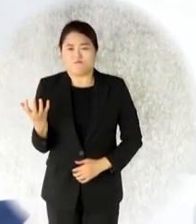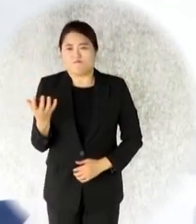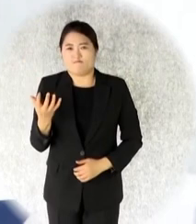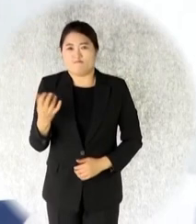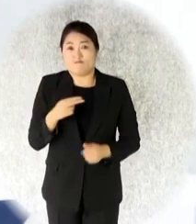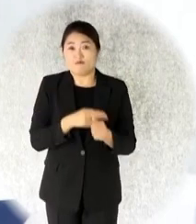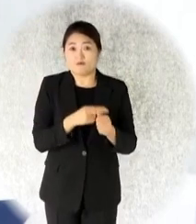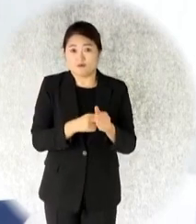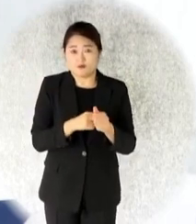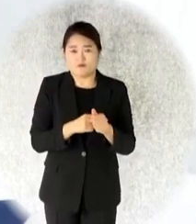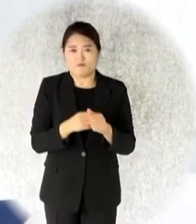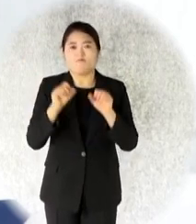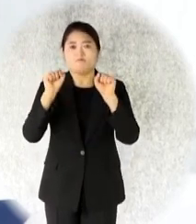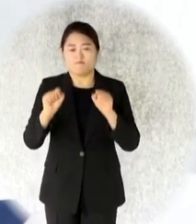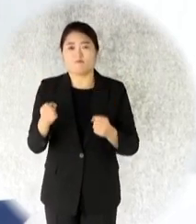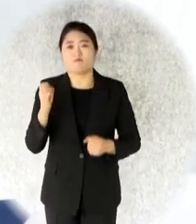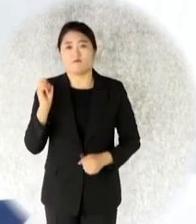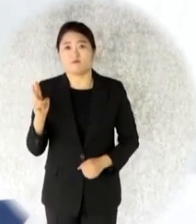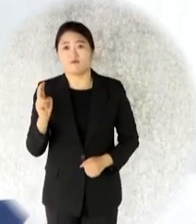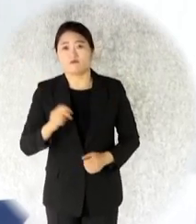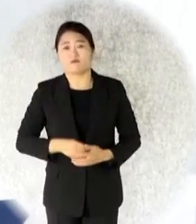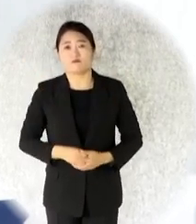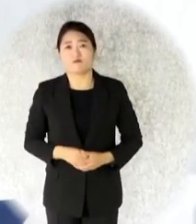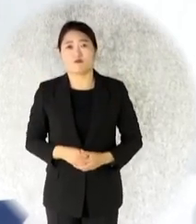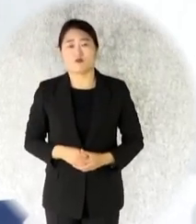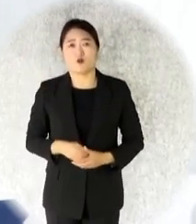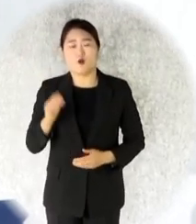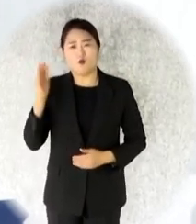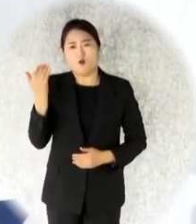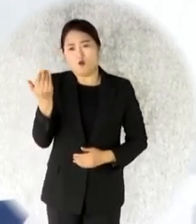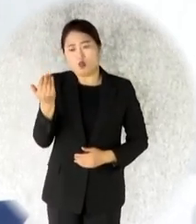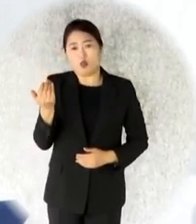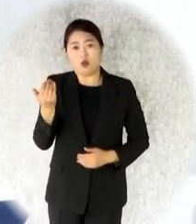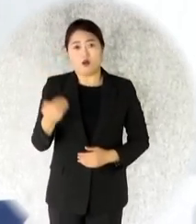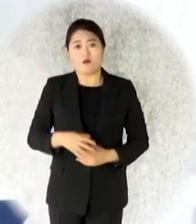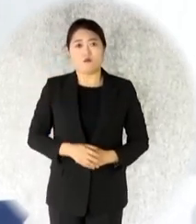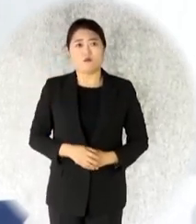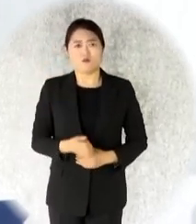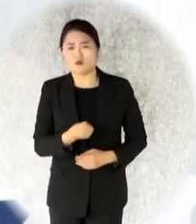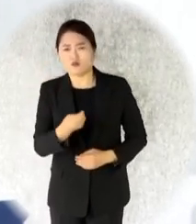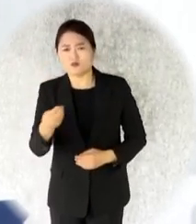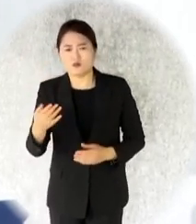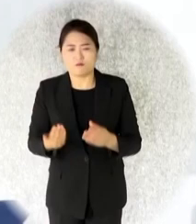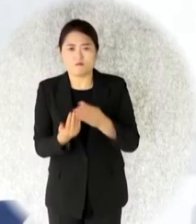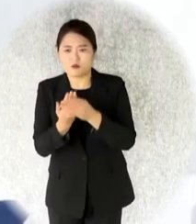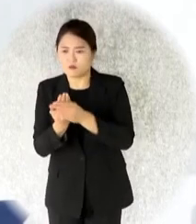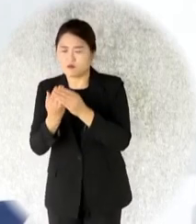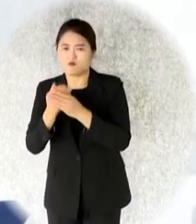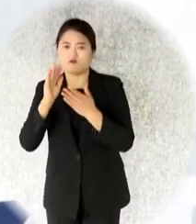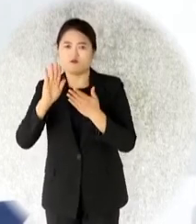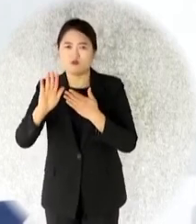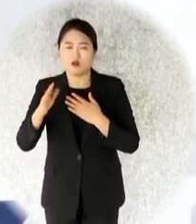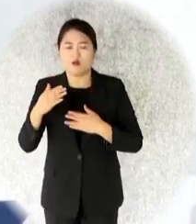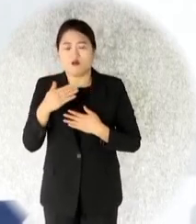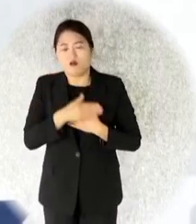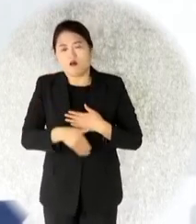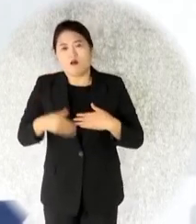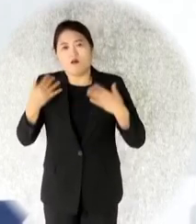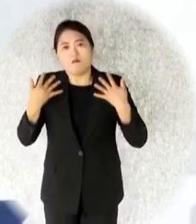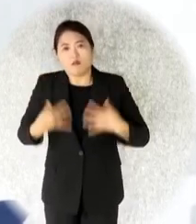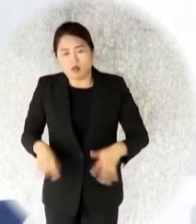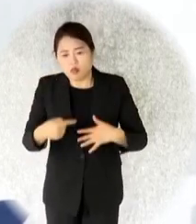겪는 분들도 계실 겁니다 최근 몇몇 사안 이후로 무기력하거나 트라우마에 시달리는